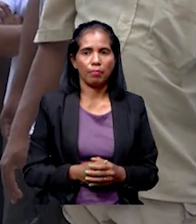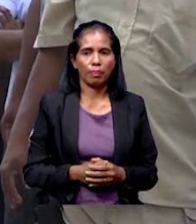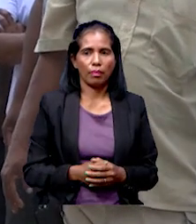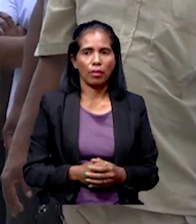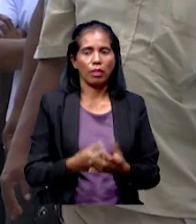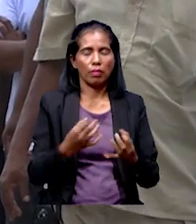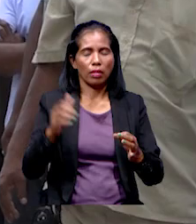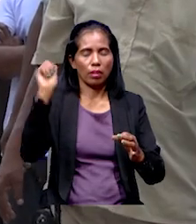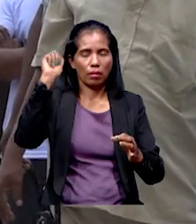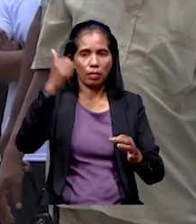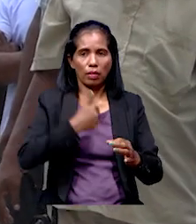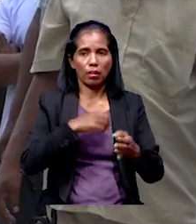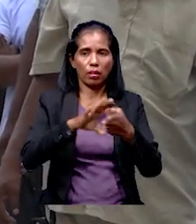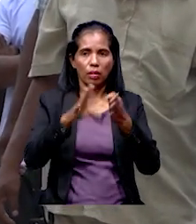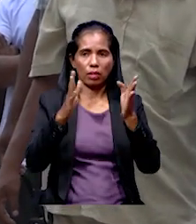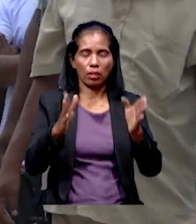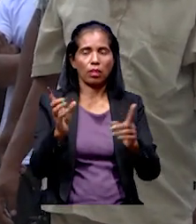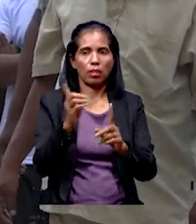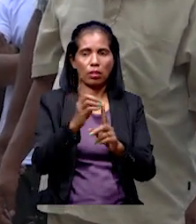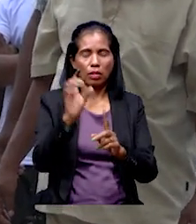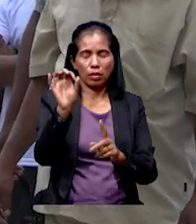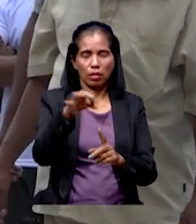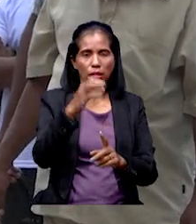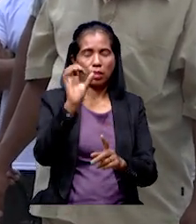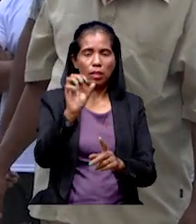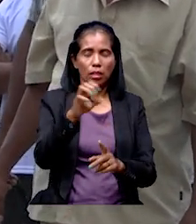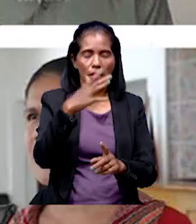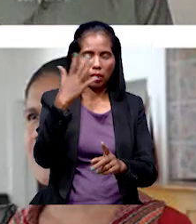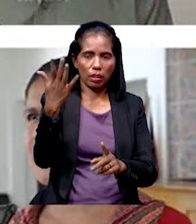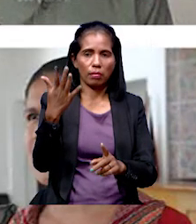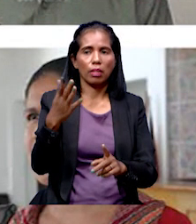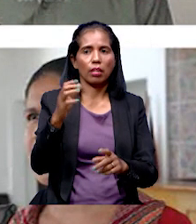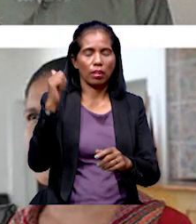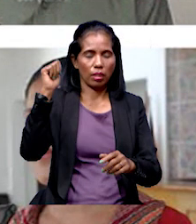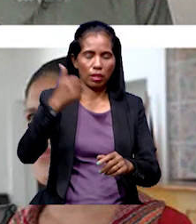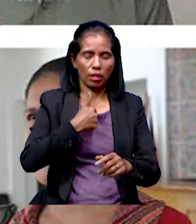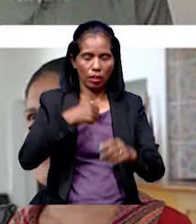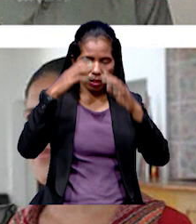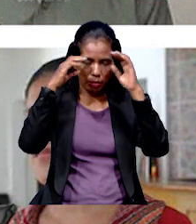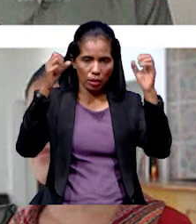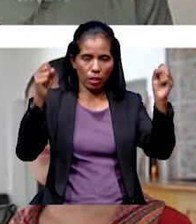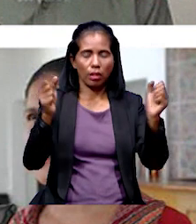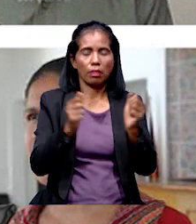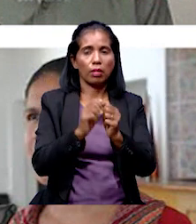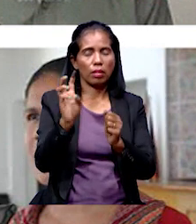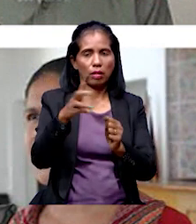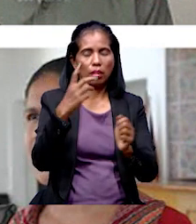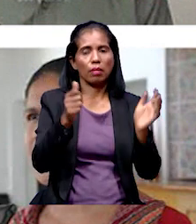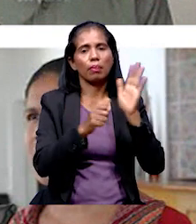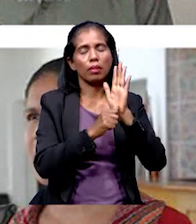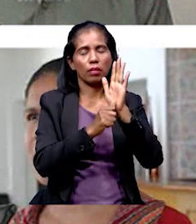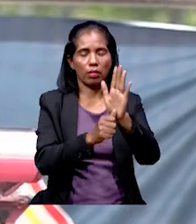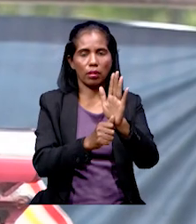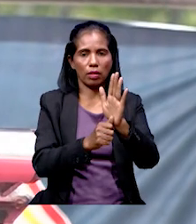halo kampanye eleitoral durante lorong sanu resing lima kandidatu presidente republika na insanalu resing nene hodi apresenta